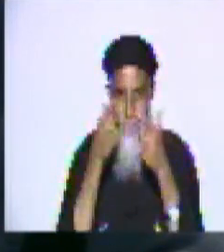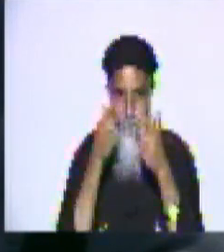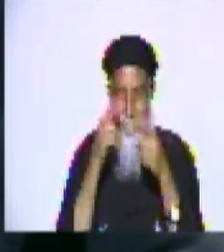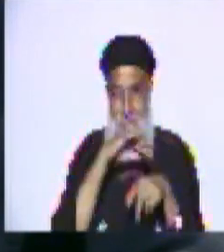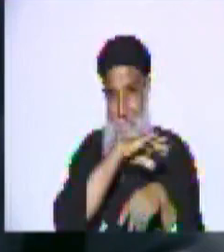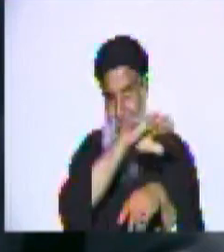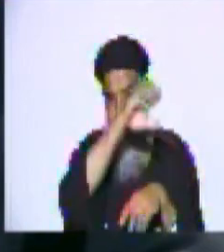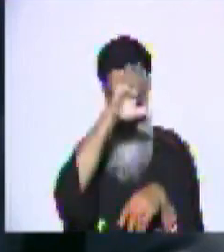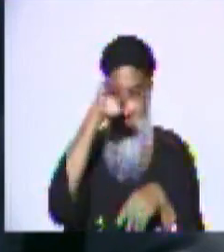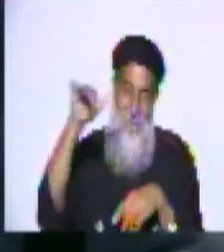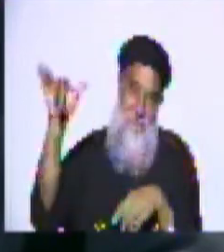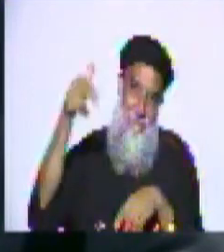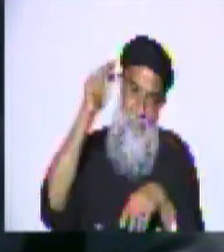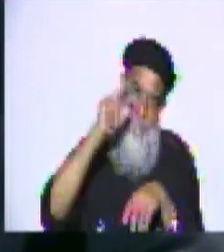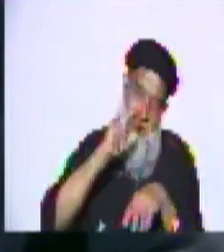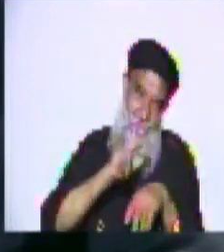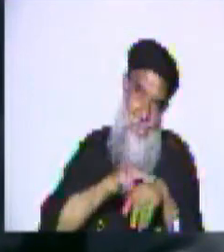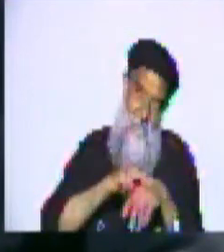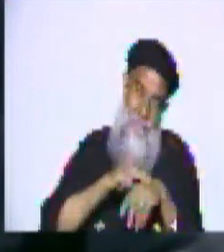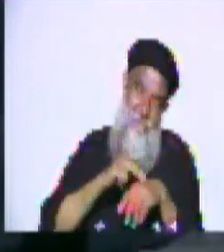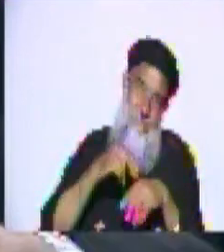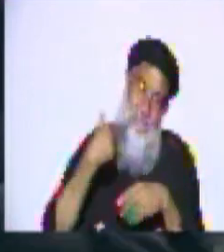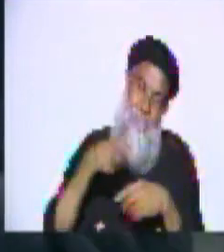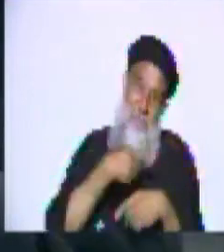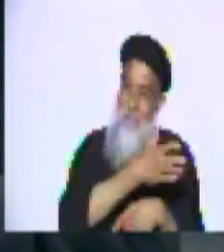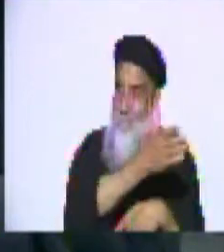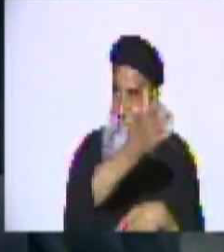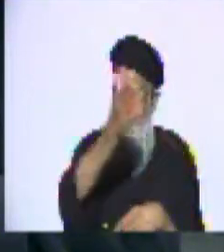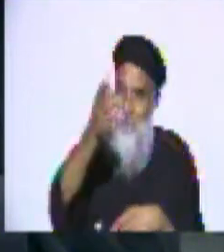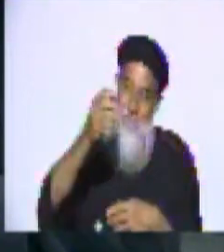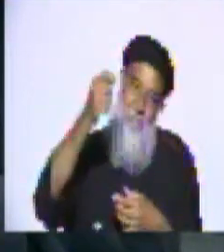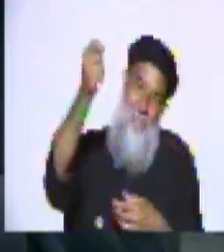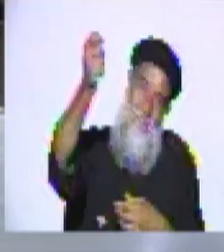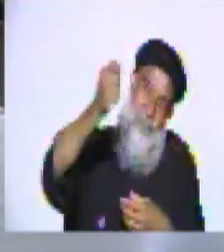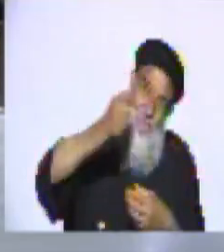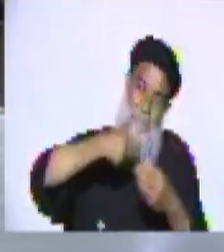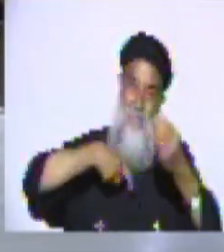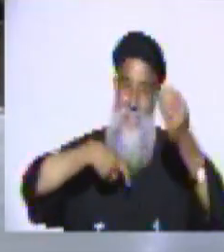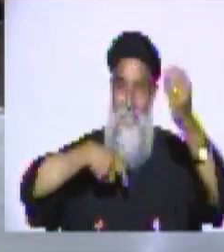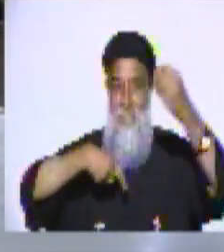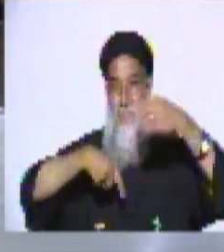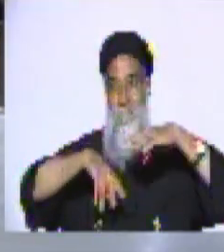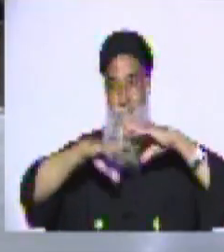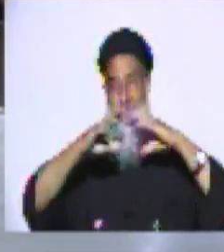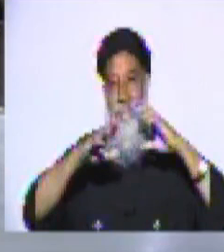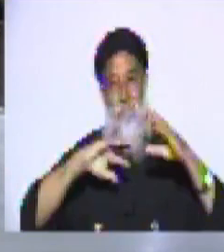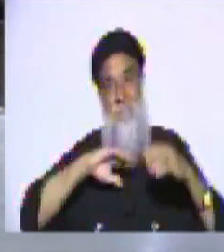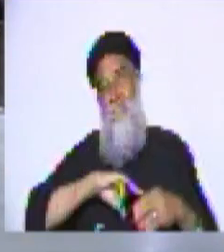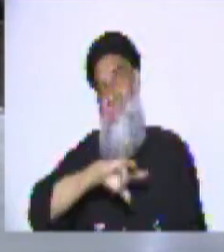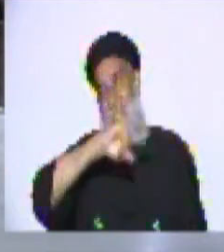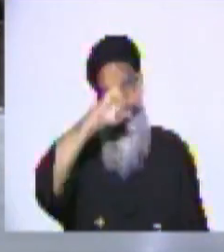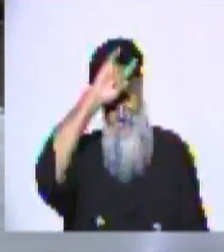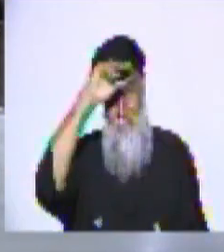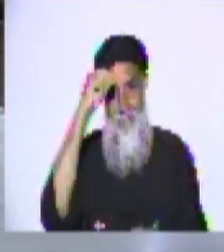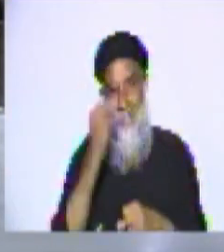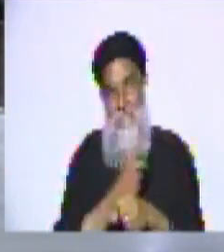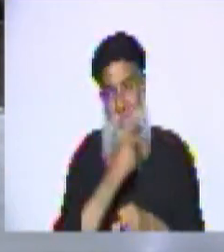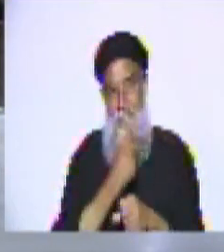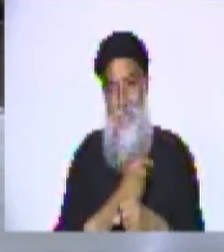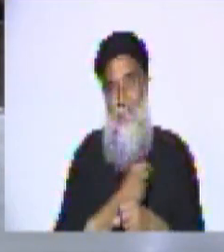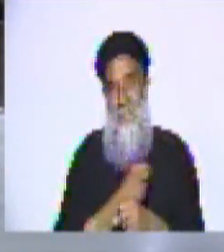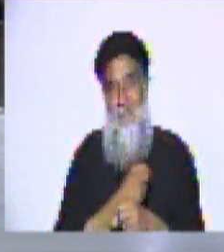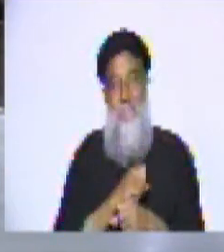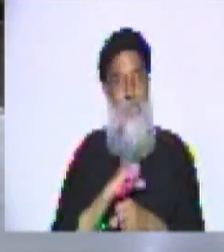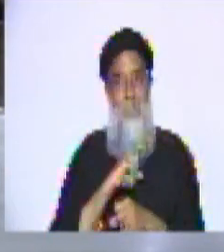على الراجعين إلى الله من الأمم، بل يرسل إليهم أن يمتنعوا عن نجاسات الأصنام والزنا